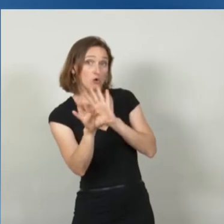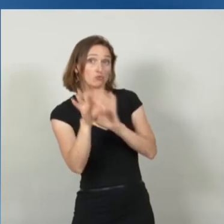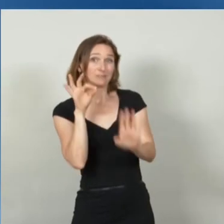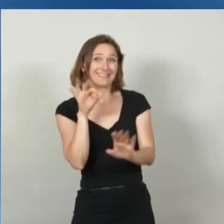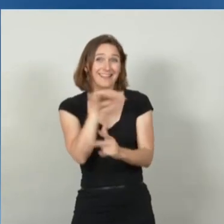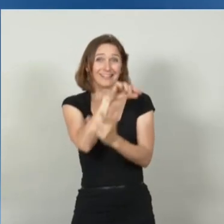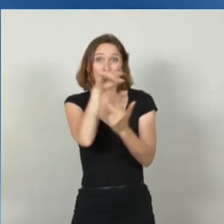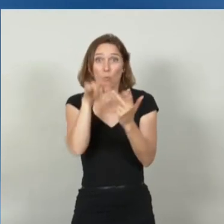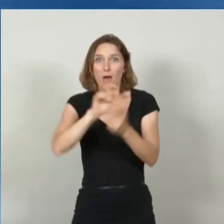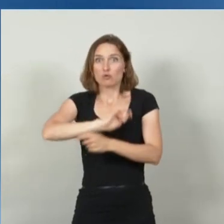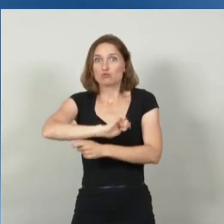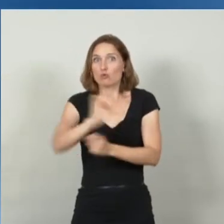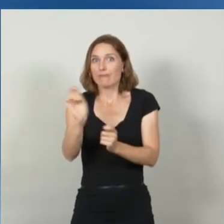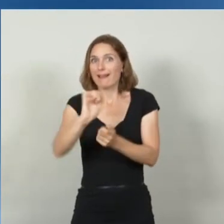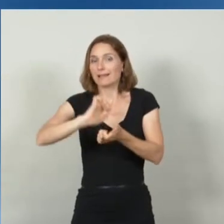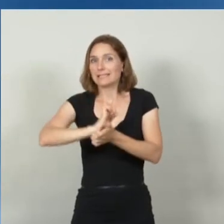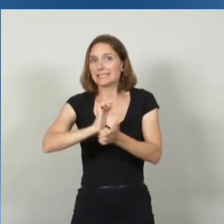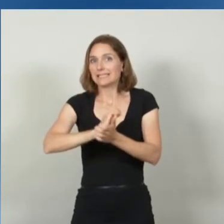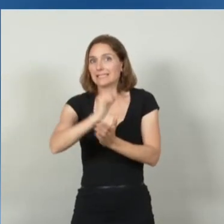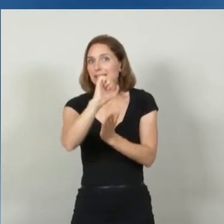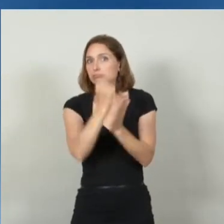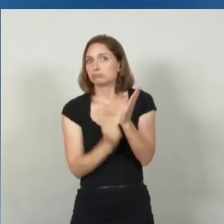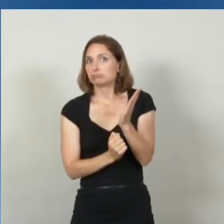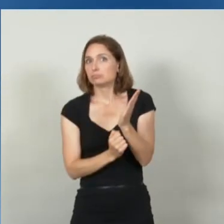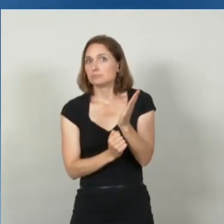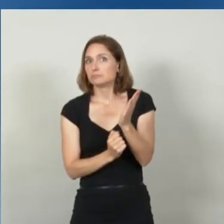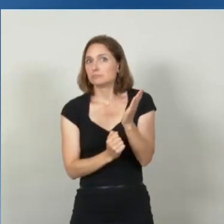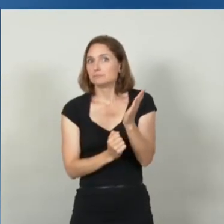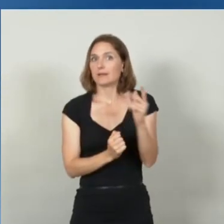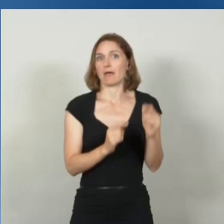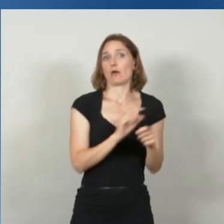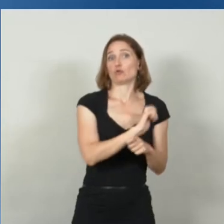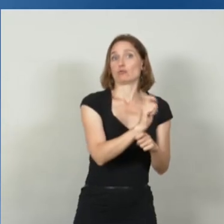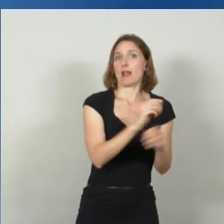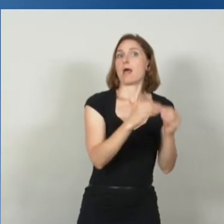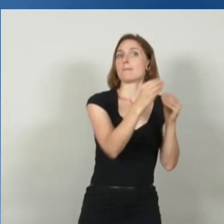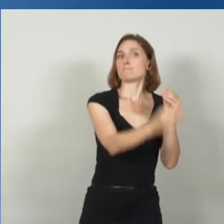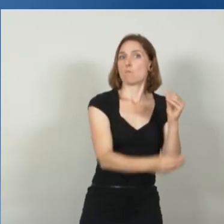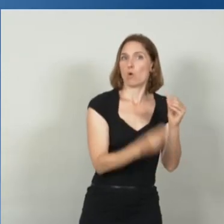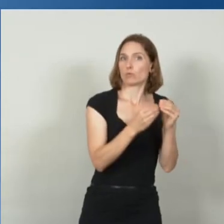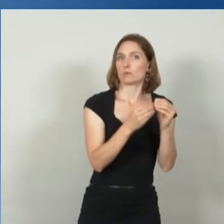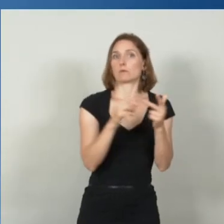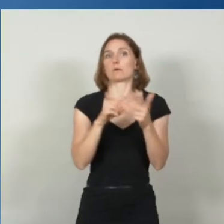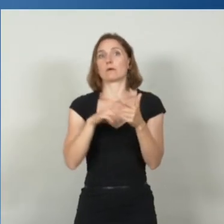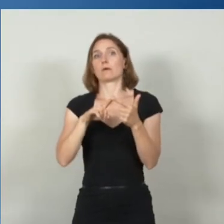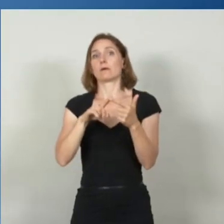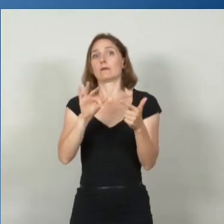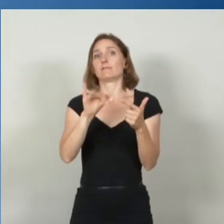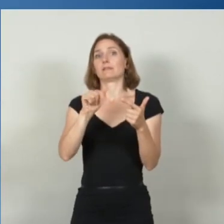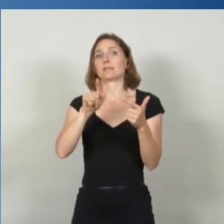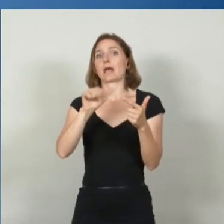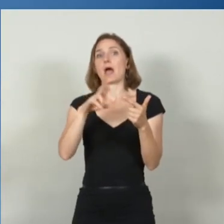largement le champ de l'investigation des retombées presse le monde Le Figaro libération déjà